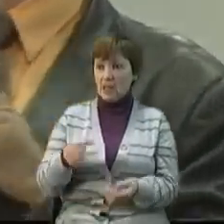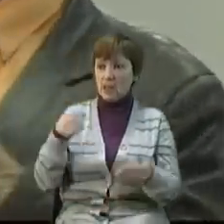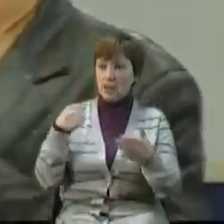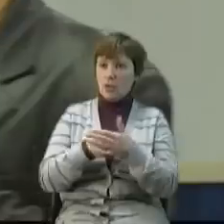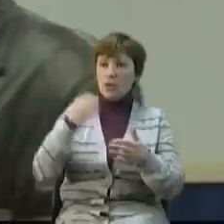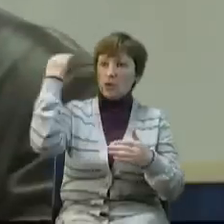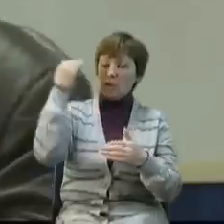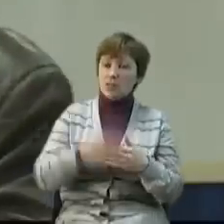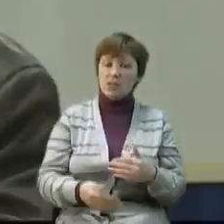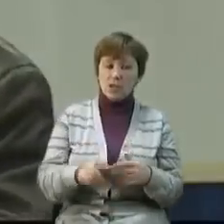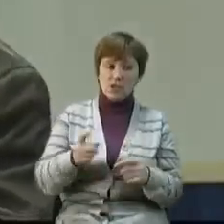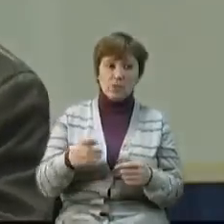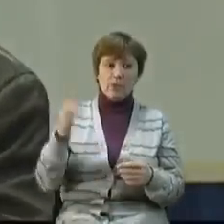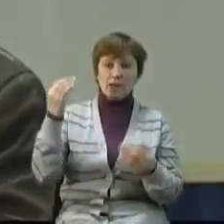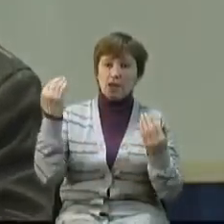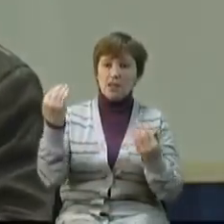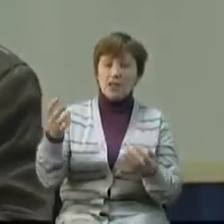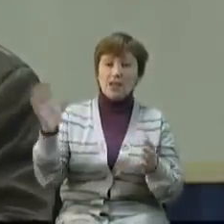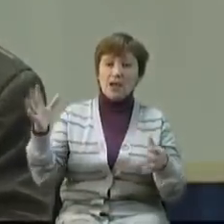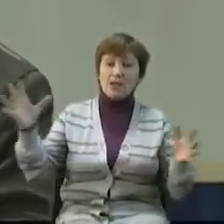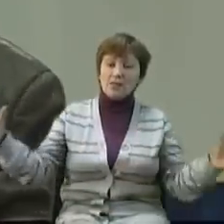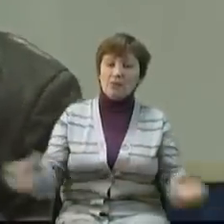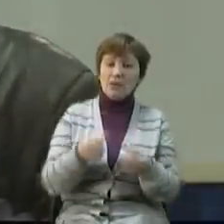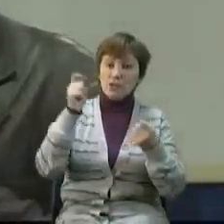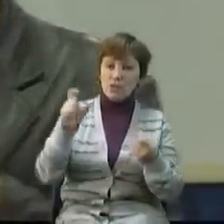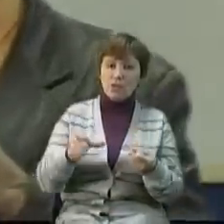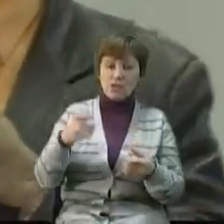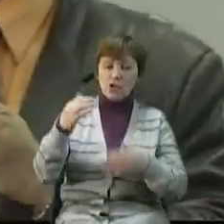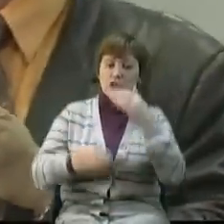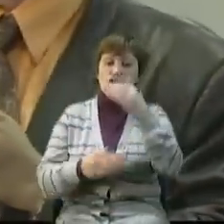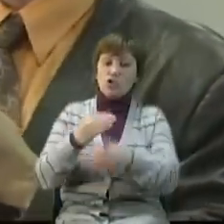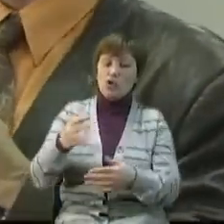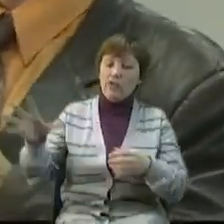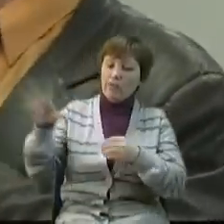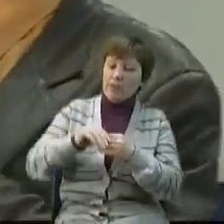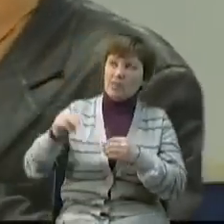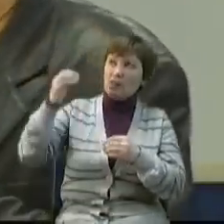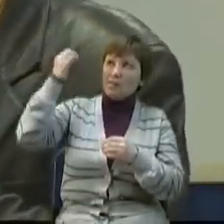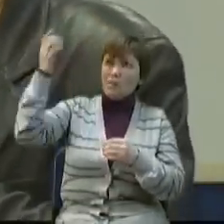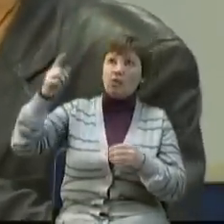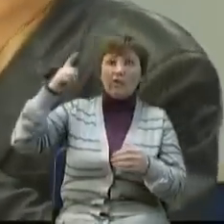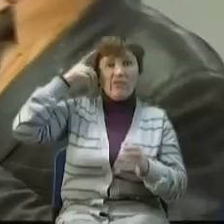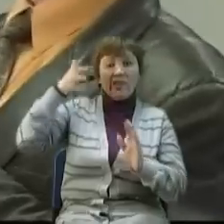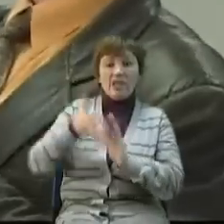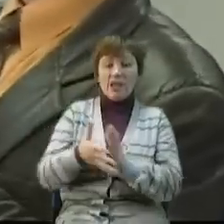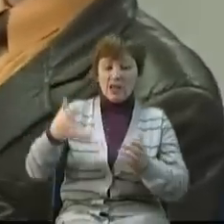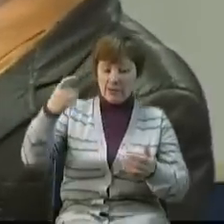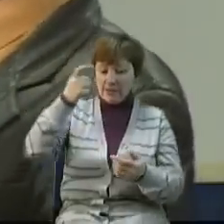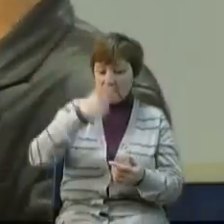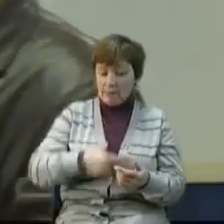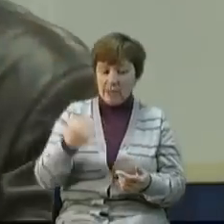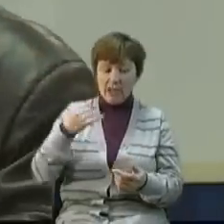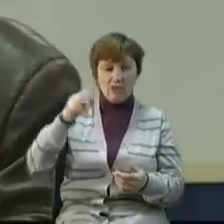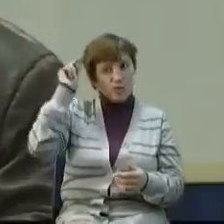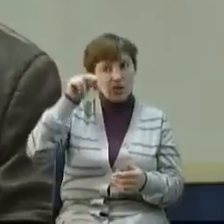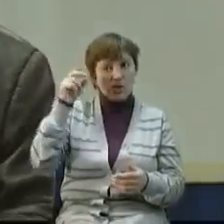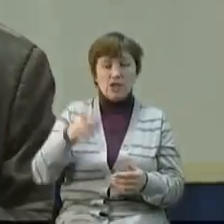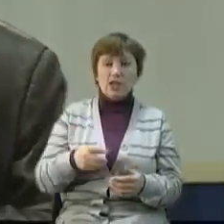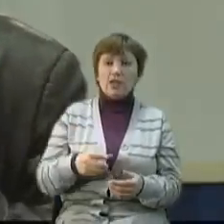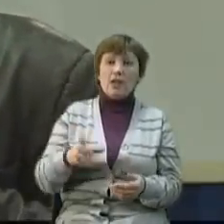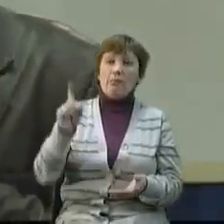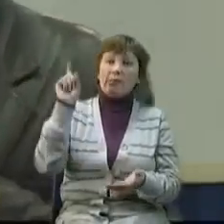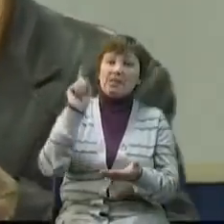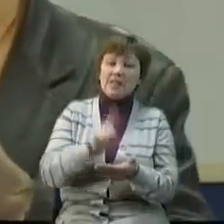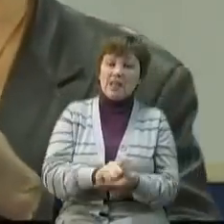спасенный шел в спасение, имел контакт с Богом, вникал в себя и в учение, занимался с Ним постоянно и в конце концов победил и